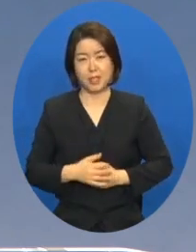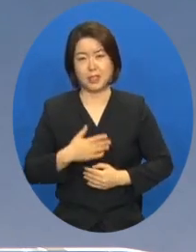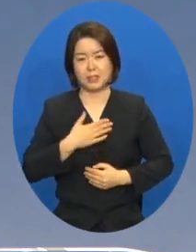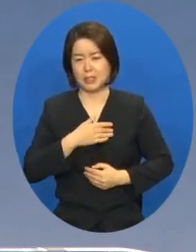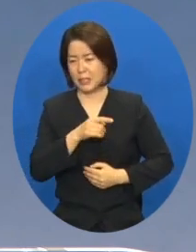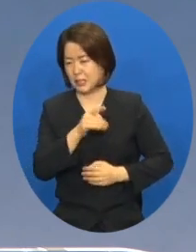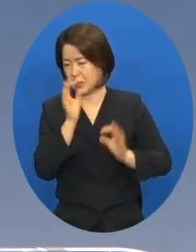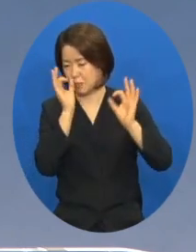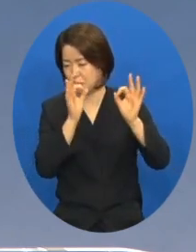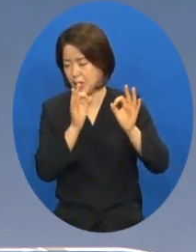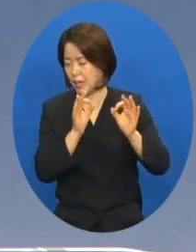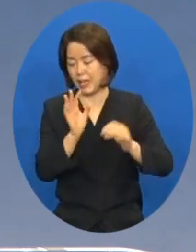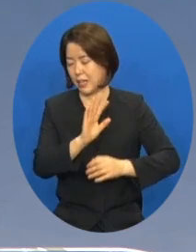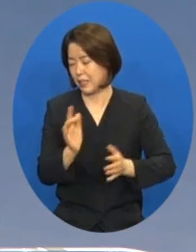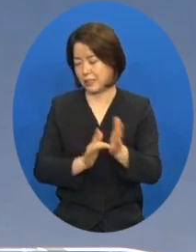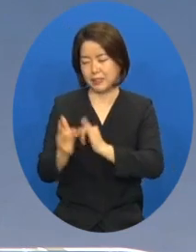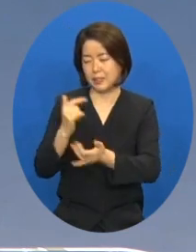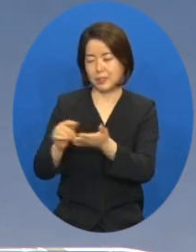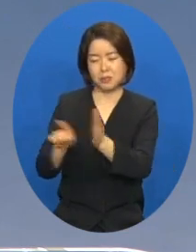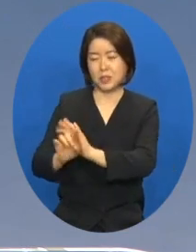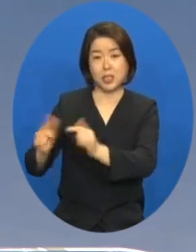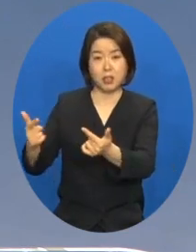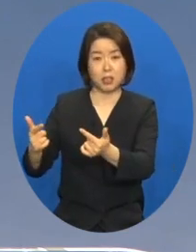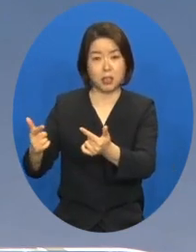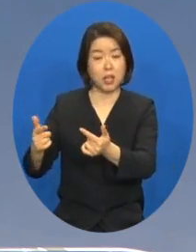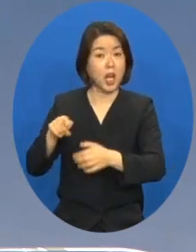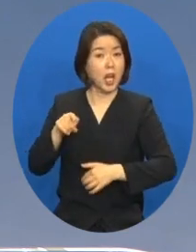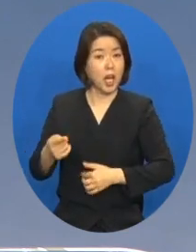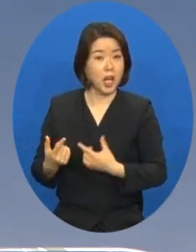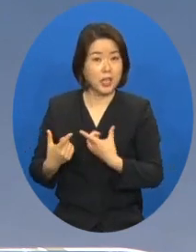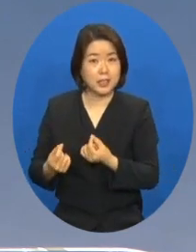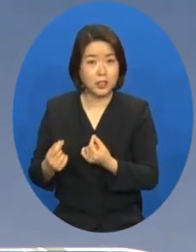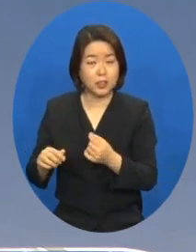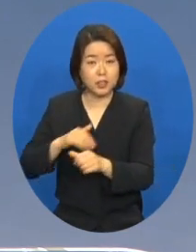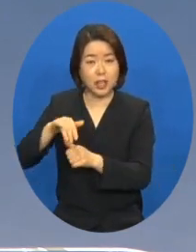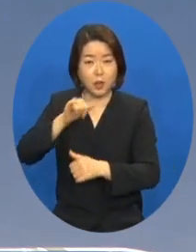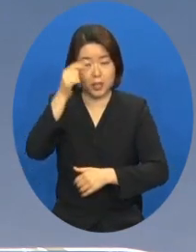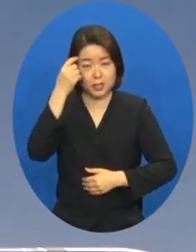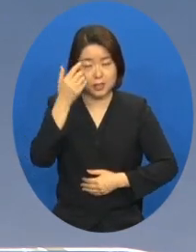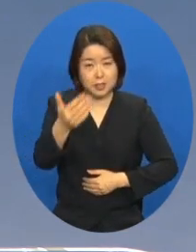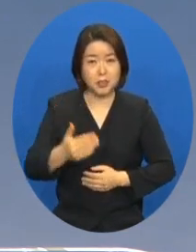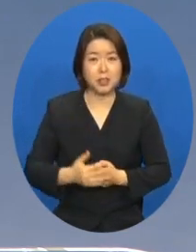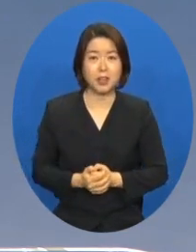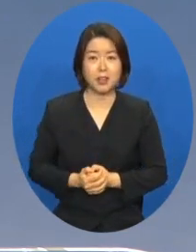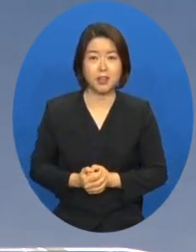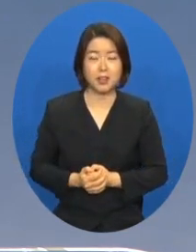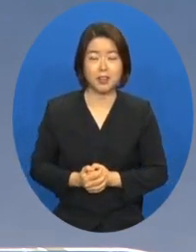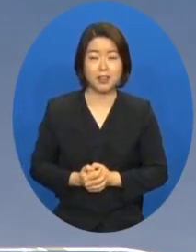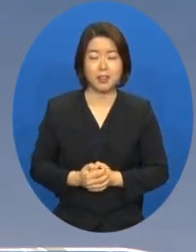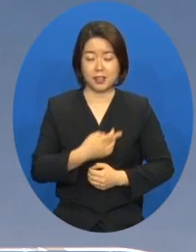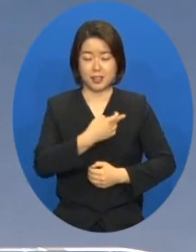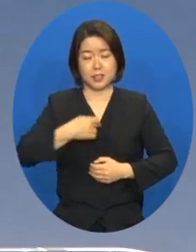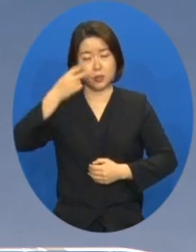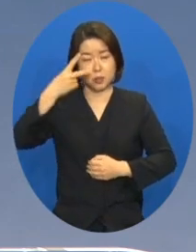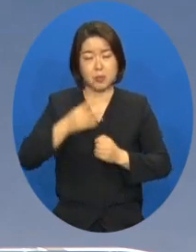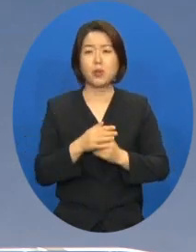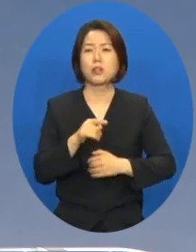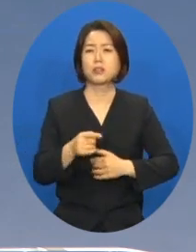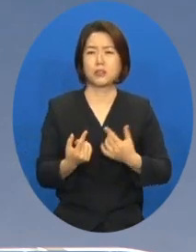나는 예수 안 믿을 거야. 혹시 이랬던 적이 있었나요? 사도 바울에게 있어서는